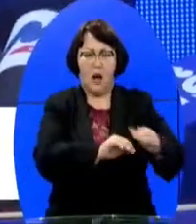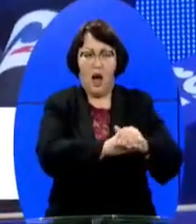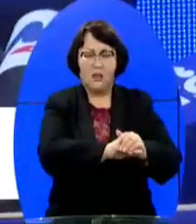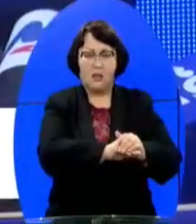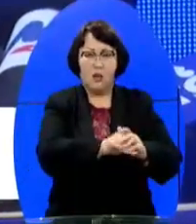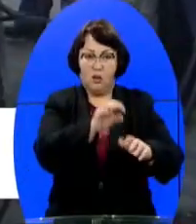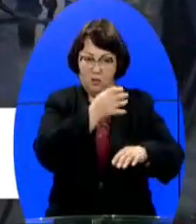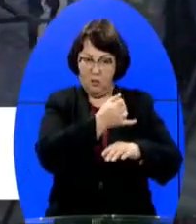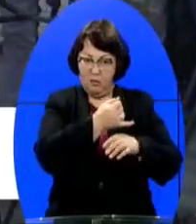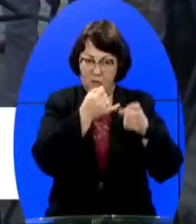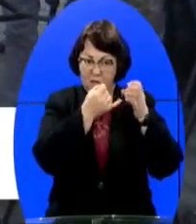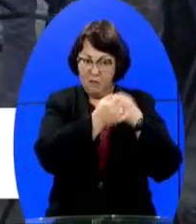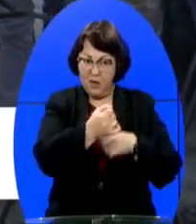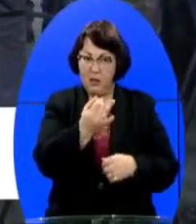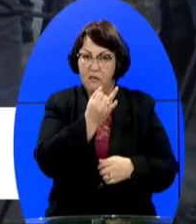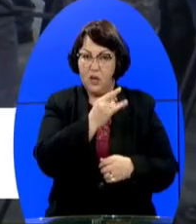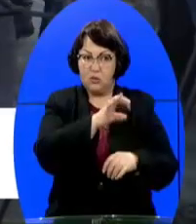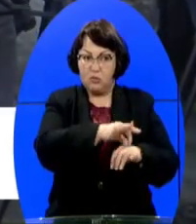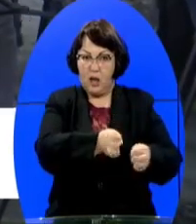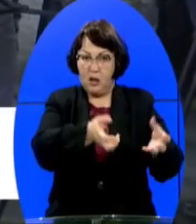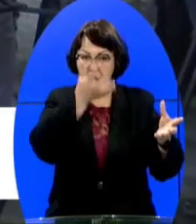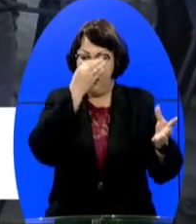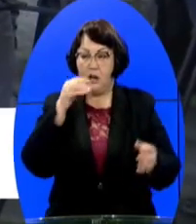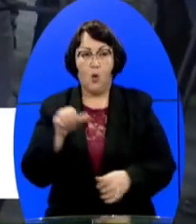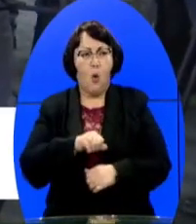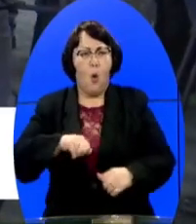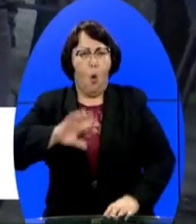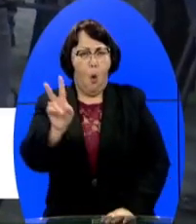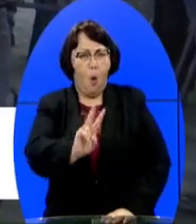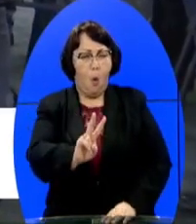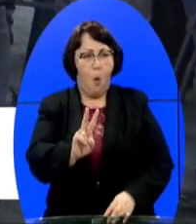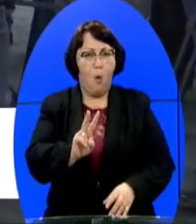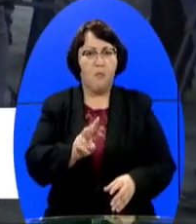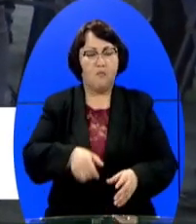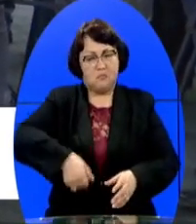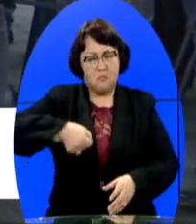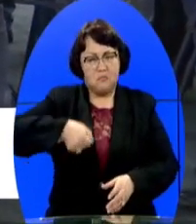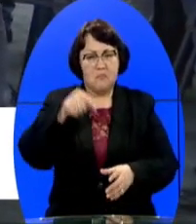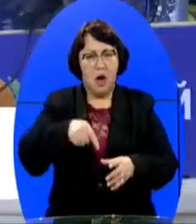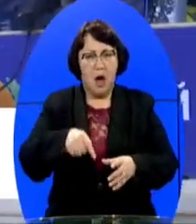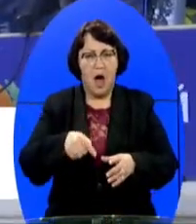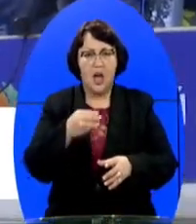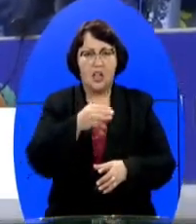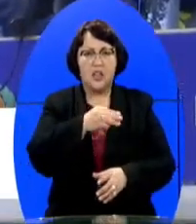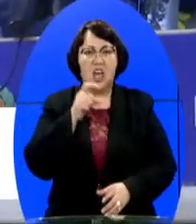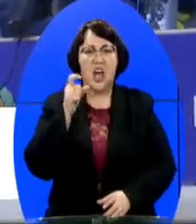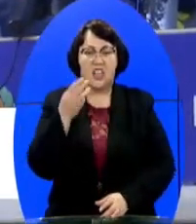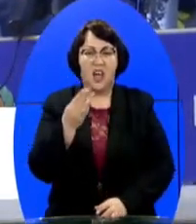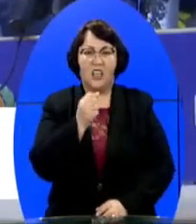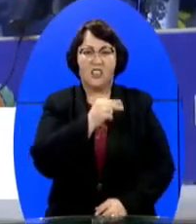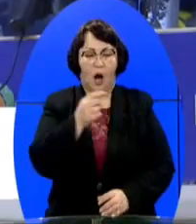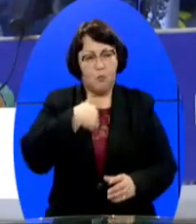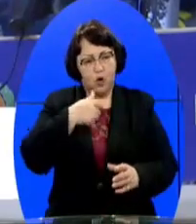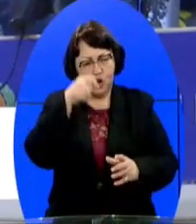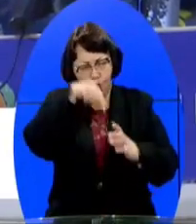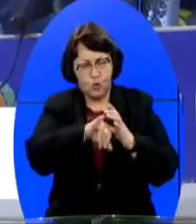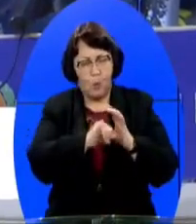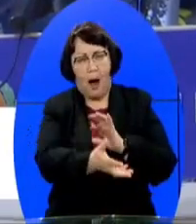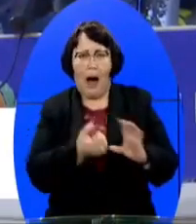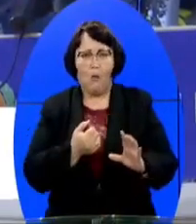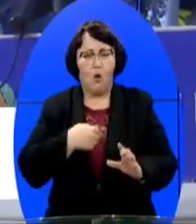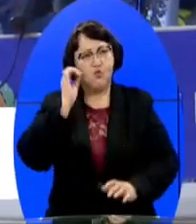ажиллаж байгаа. Гэтэл зарим иргэд тээшнээсээ хувийн эд зүйлээ авна гэдэг байдлаар албаагч нартаа муудалцаж хэрүүл маргаан үүсгэх дараг албан